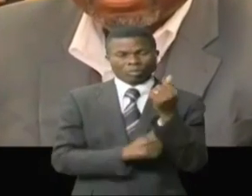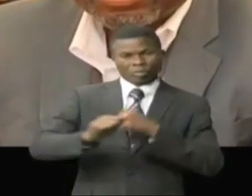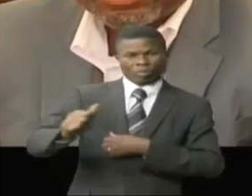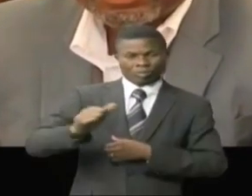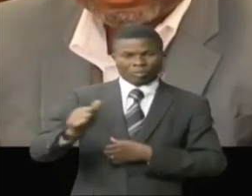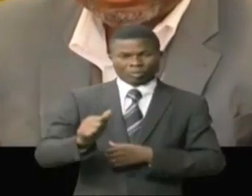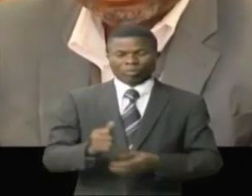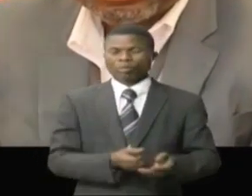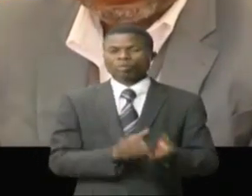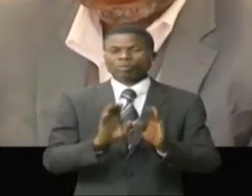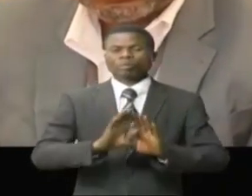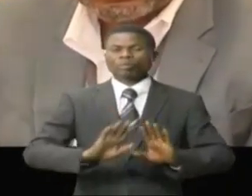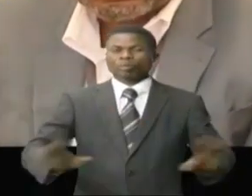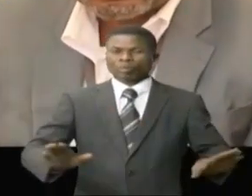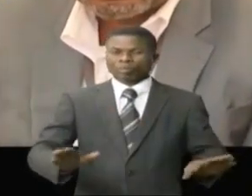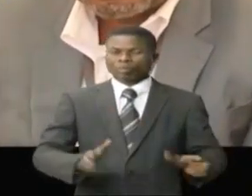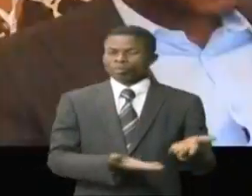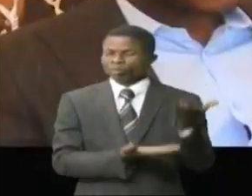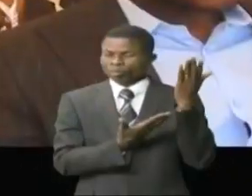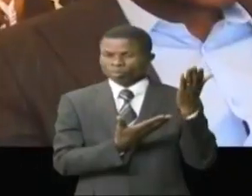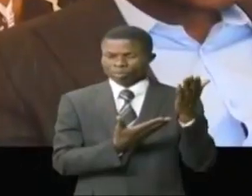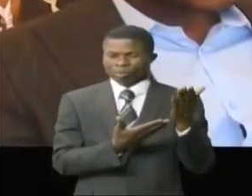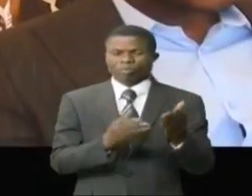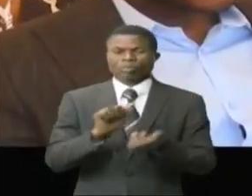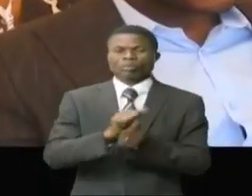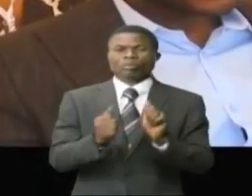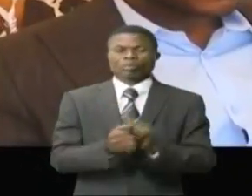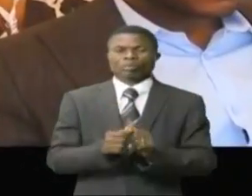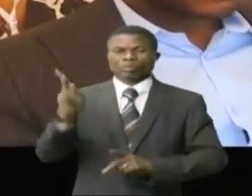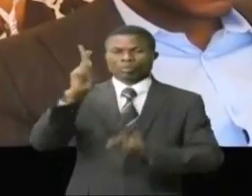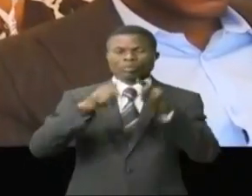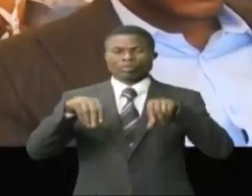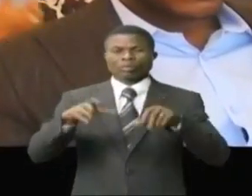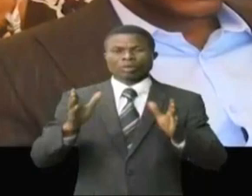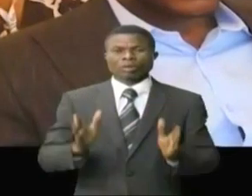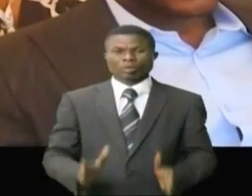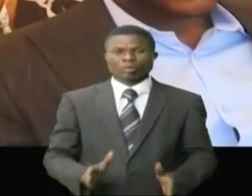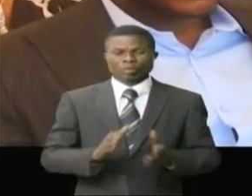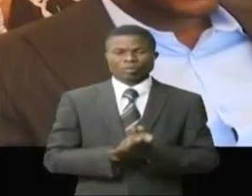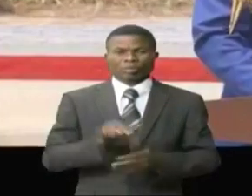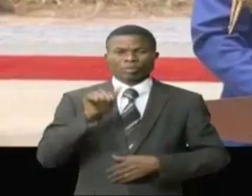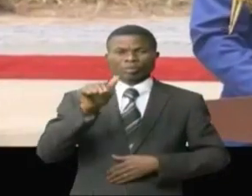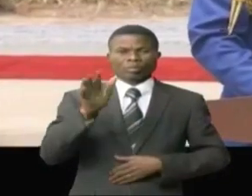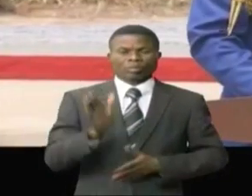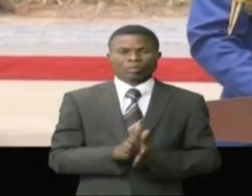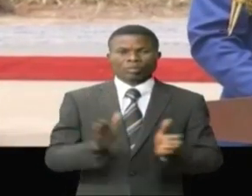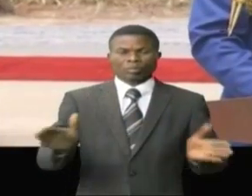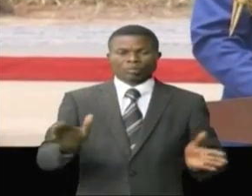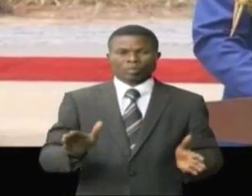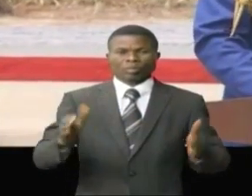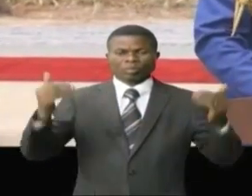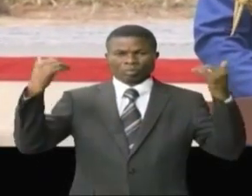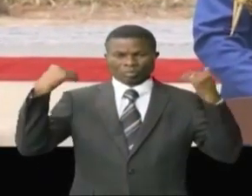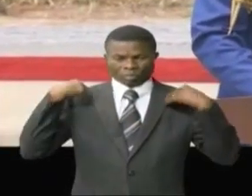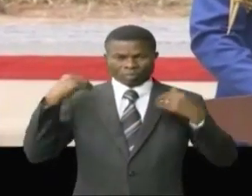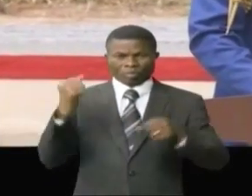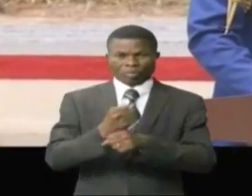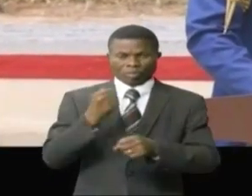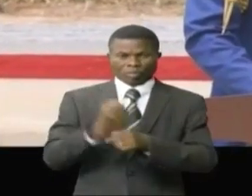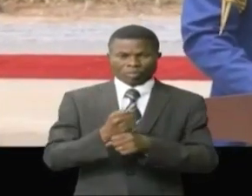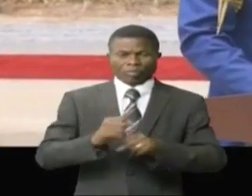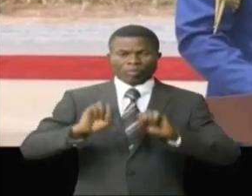s'avère une réponse à cette préoccupation vitale pour le peuple congolais. Le directeur général de l'autorité de régulation de